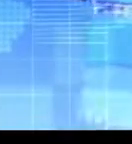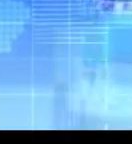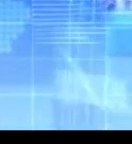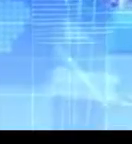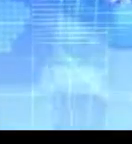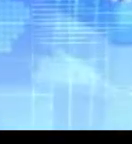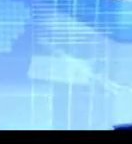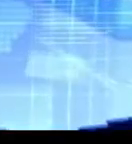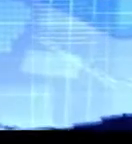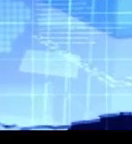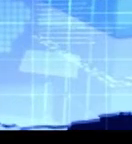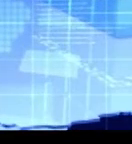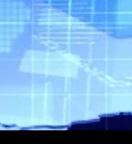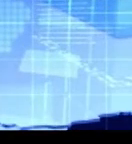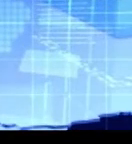Дякую!